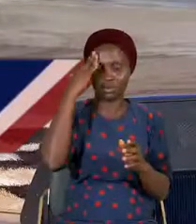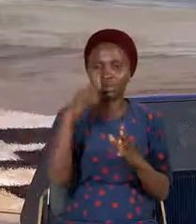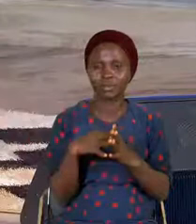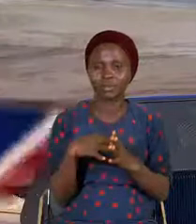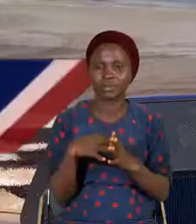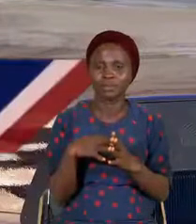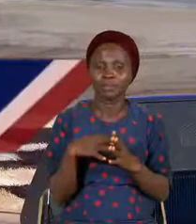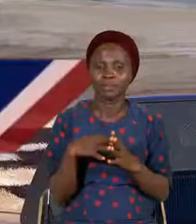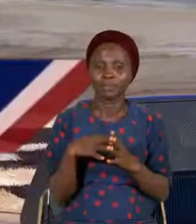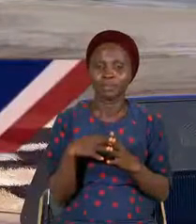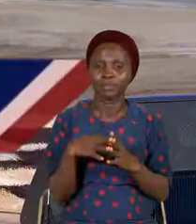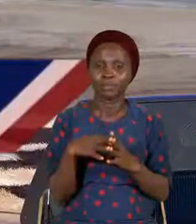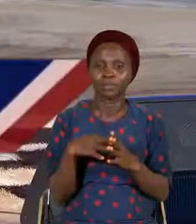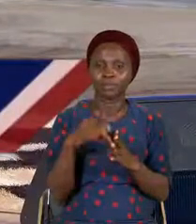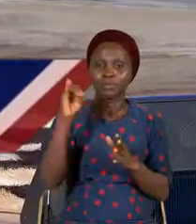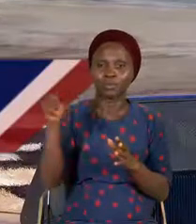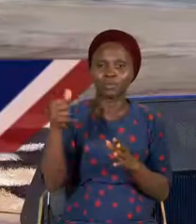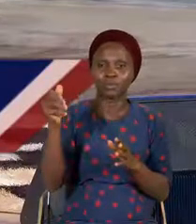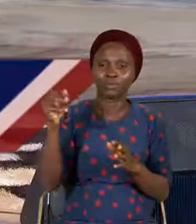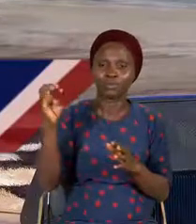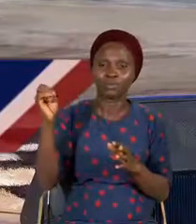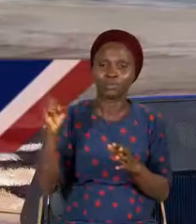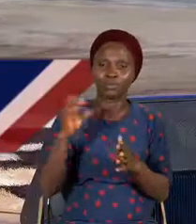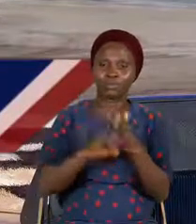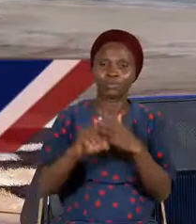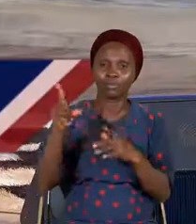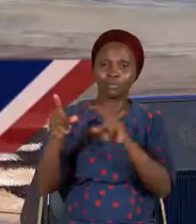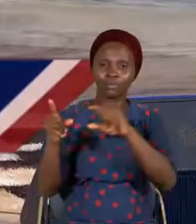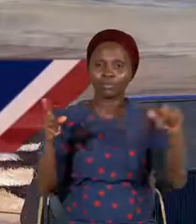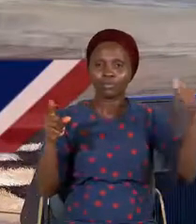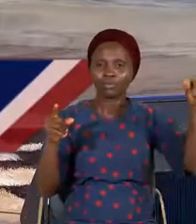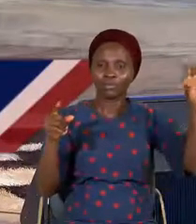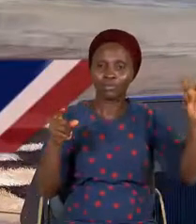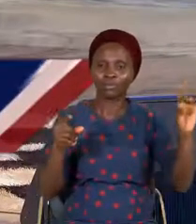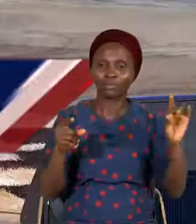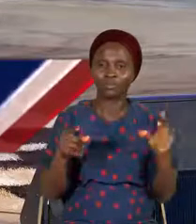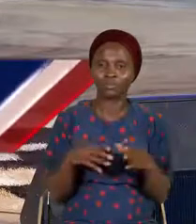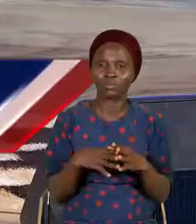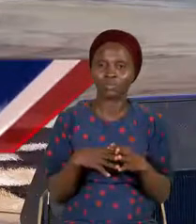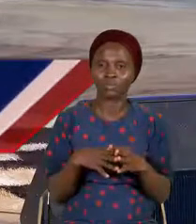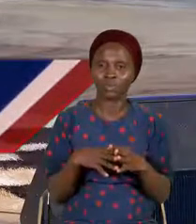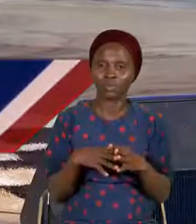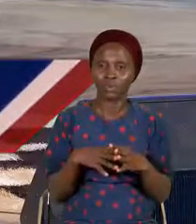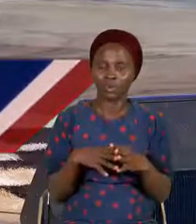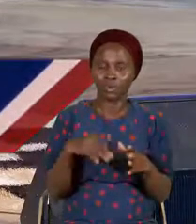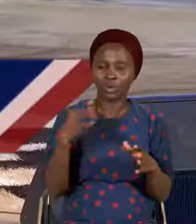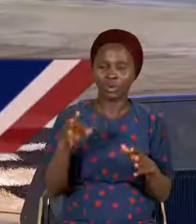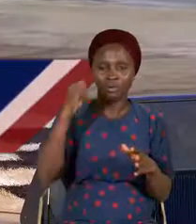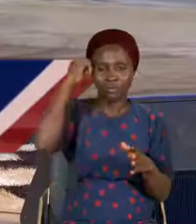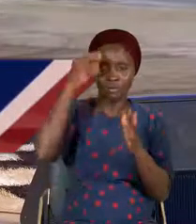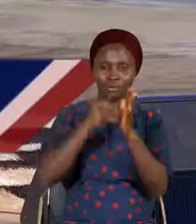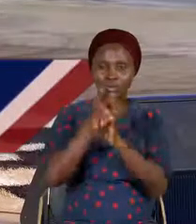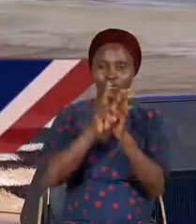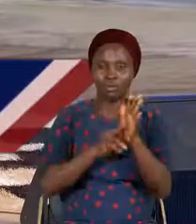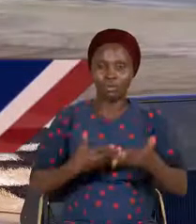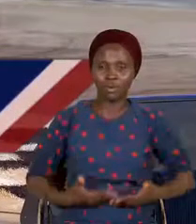connaissance. Jacques chapitre 1 verset 18. Jacques chapitre 1 verset 18. Il